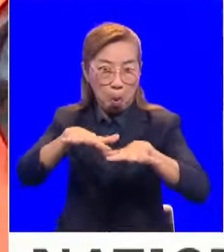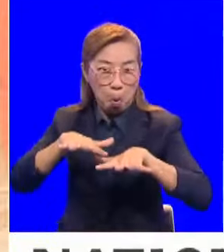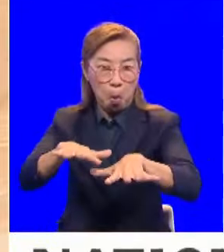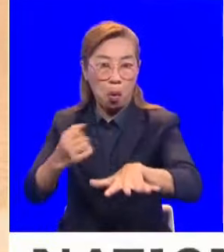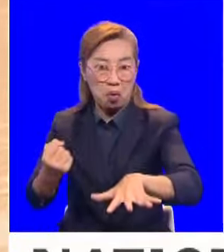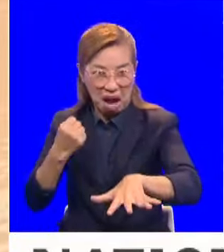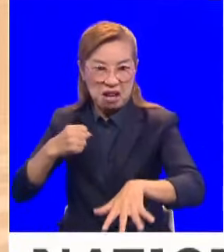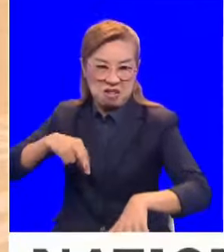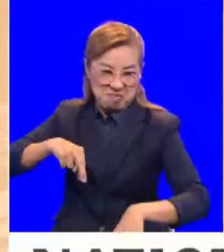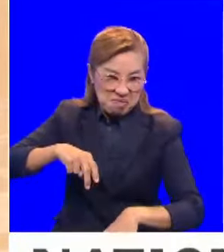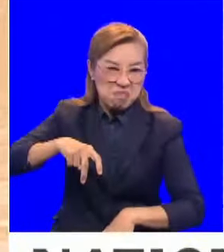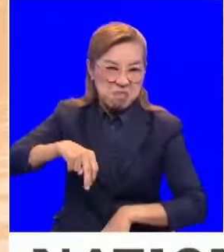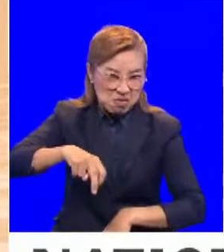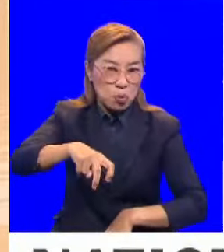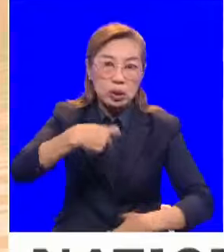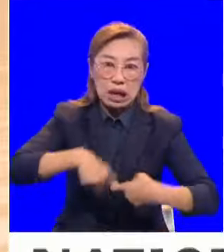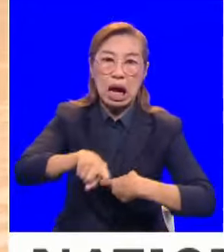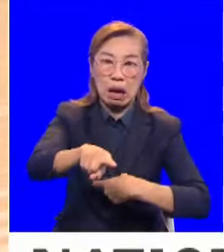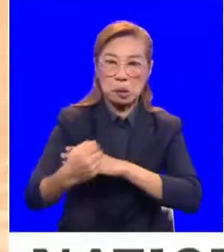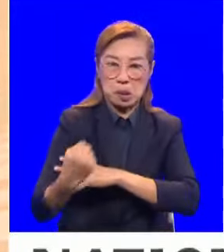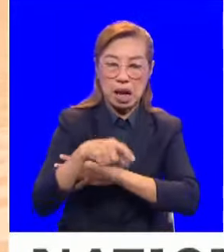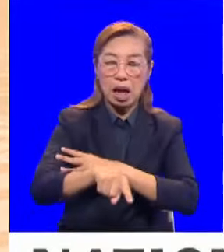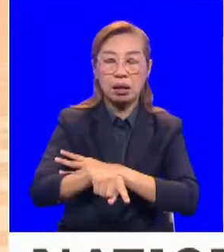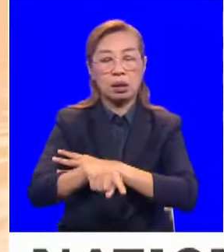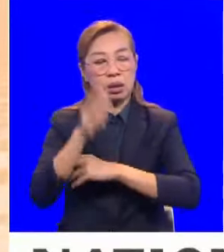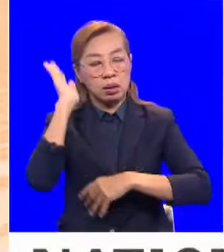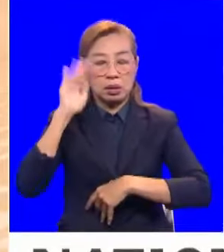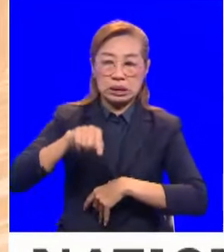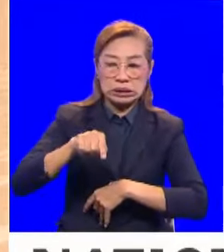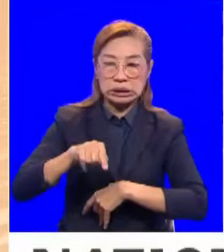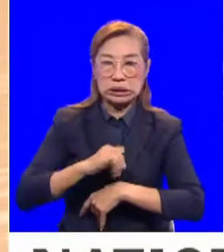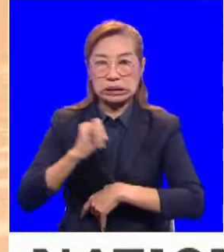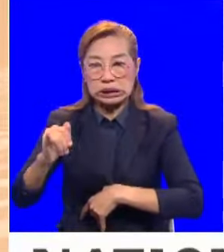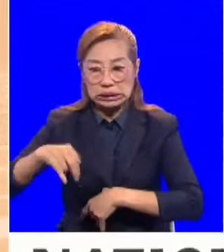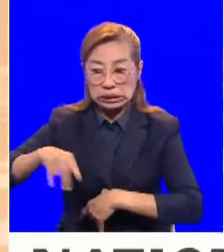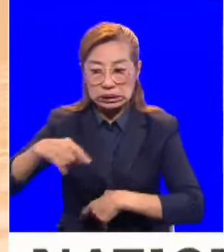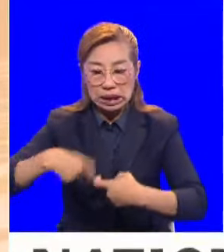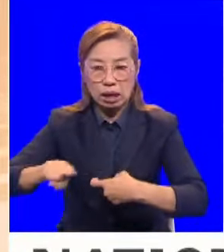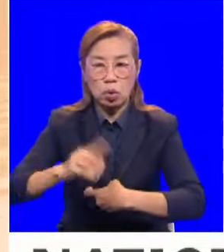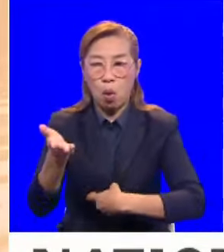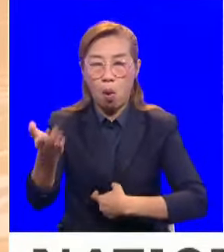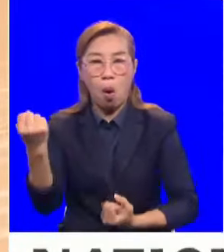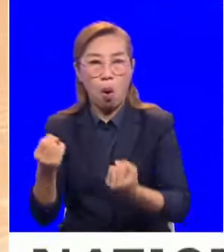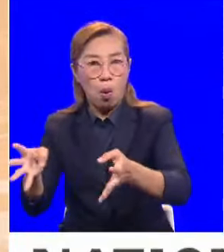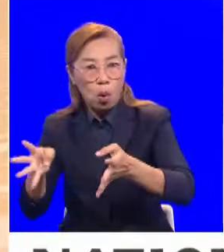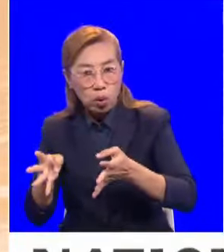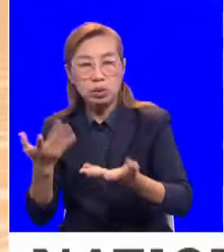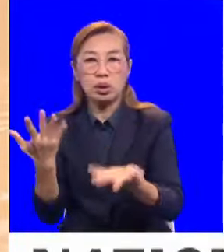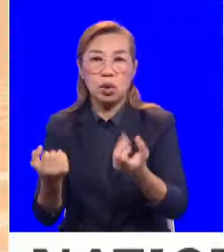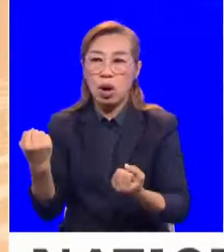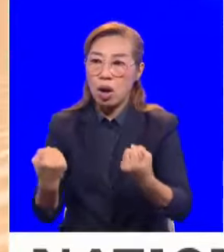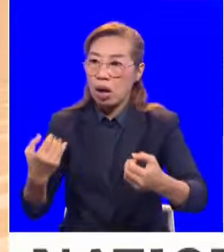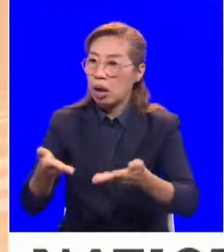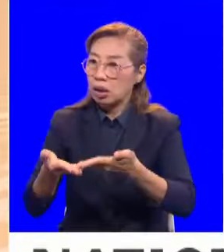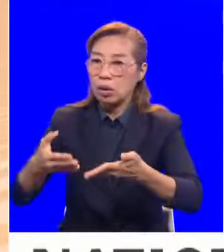แรงนะคะในการที่จะเดินออกไปดังนั้นเขาต้องการที่จะให้มีรถใหญ่นะคะหรือว่ามีเจ็ตสกีต่างๆเนี่ยเข้ามารับคนในชุมชนหรือเข้าม